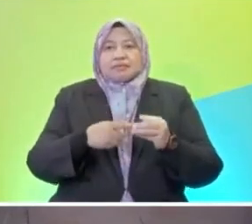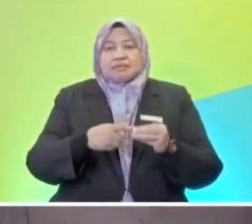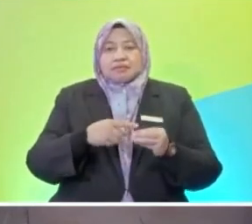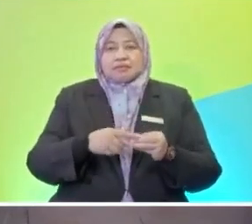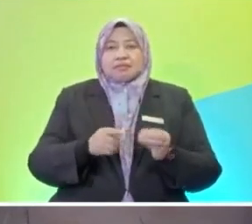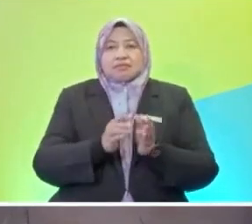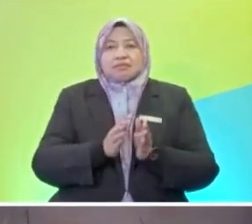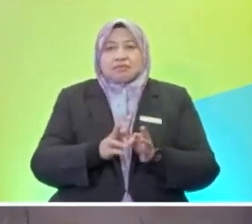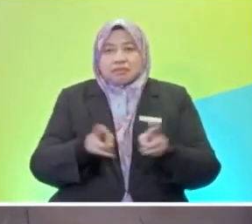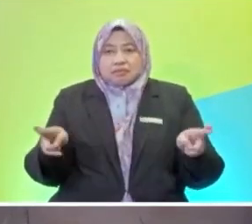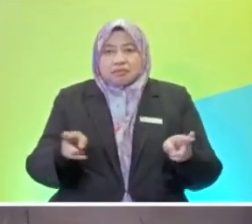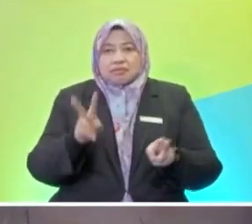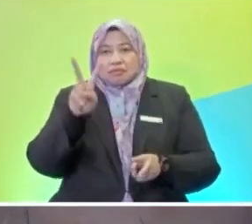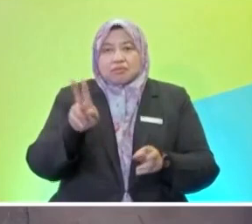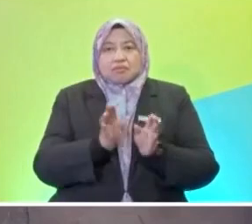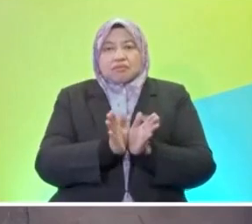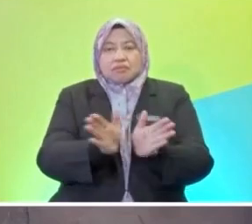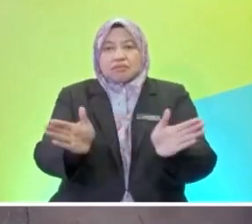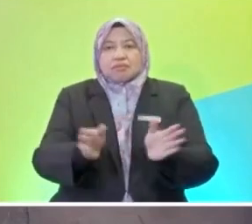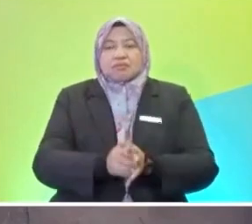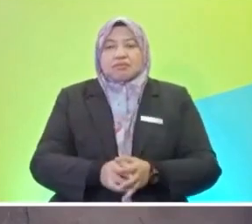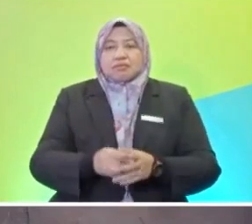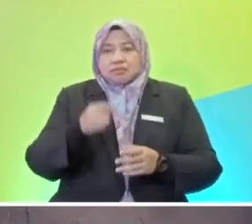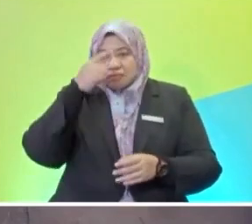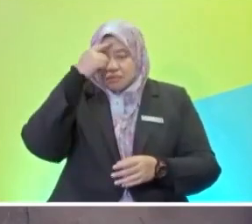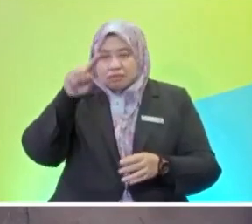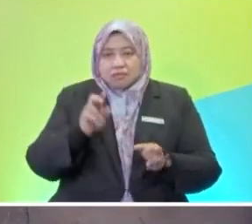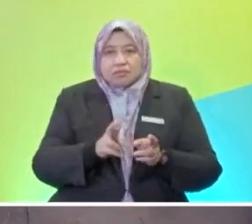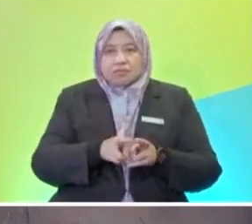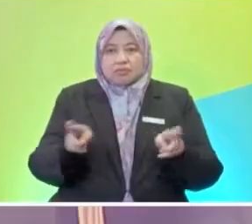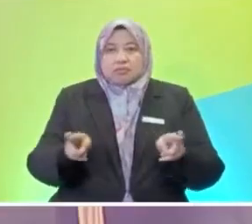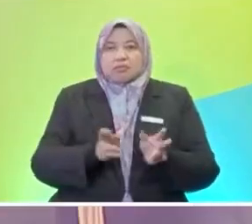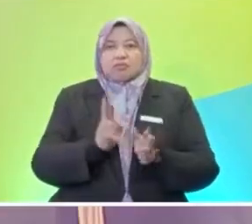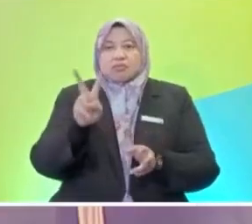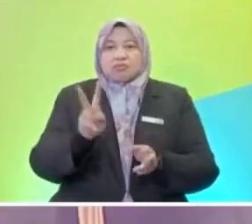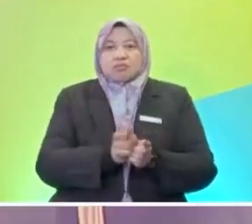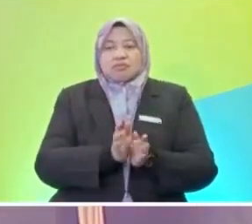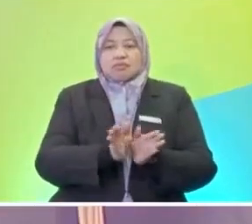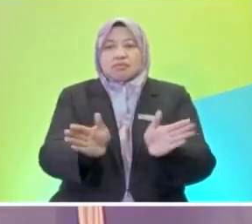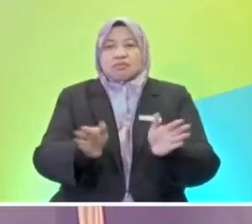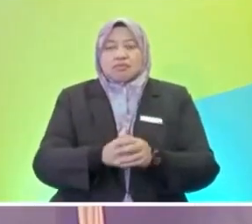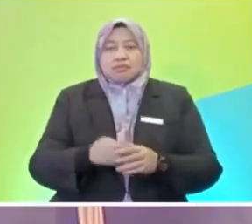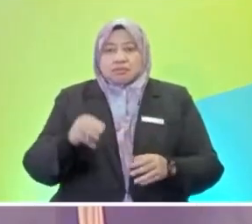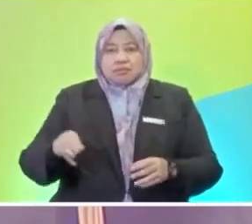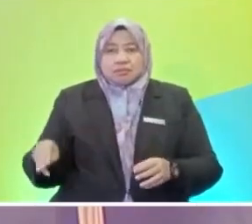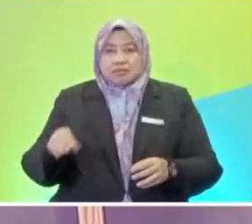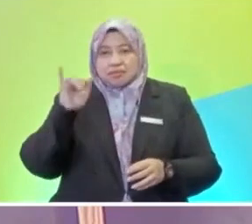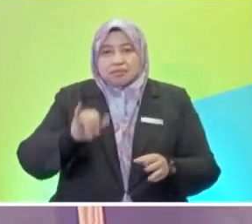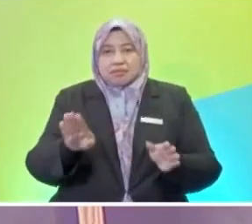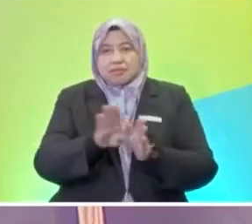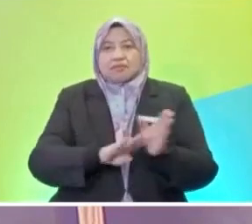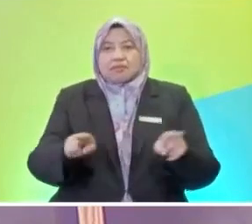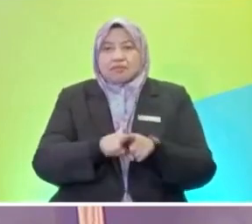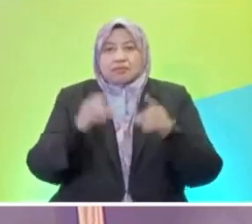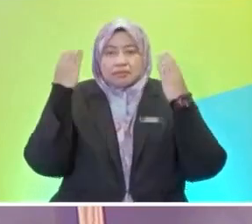dimensi apa yang saya gunakan Oke untuk ruang bentuk dua dimensi murid-murid yang bersama dengan